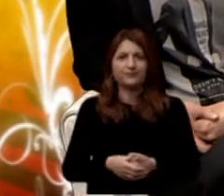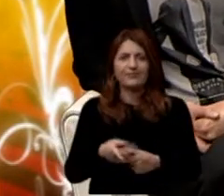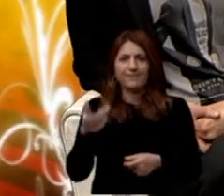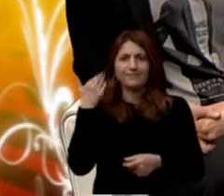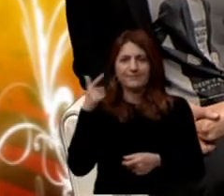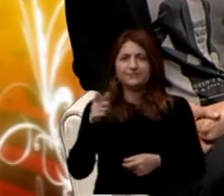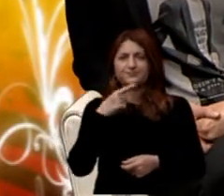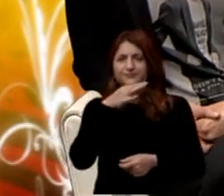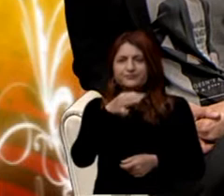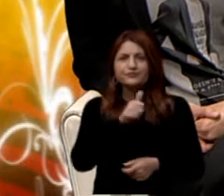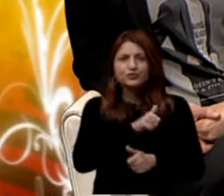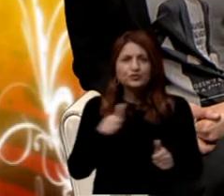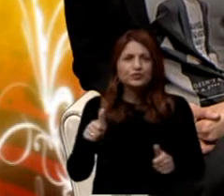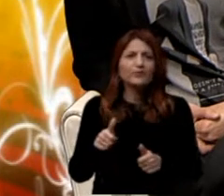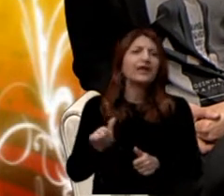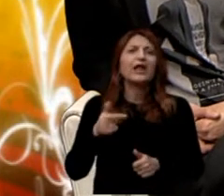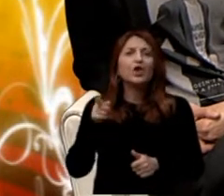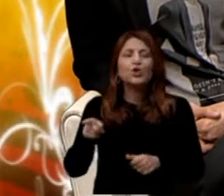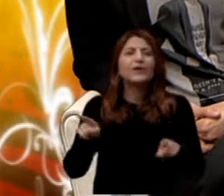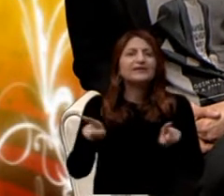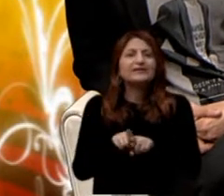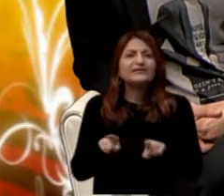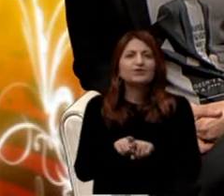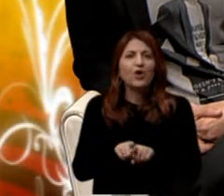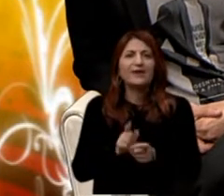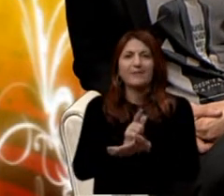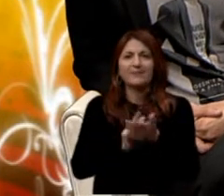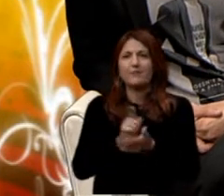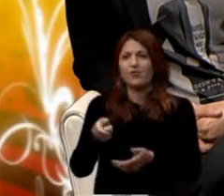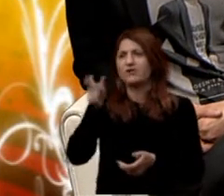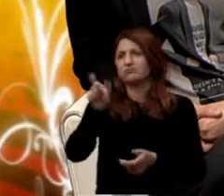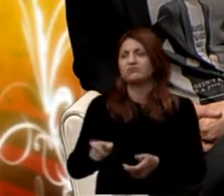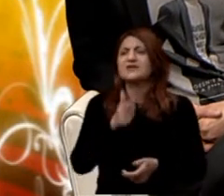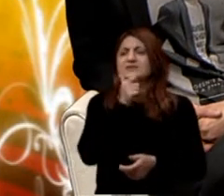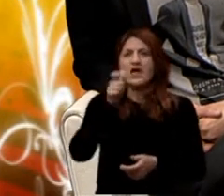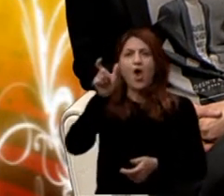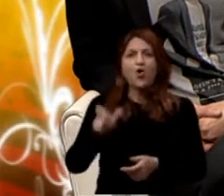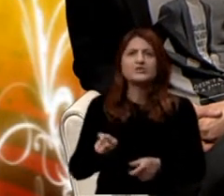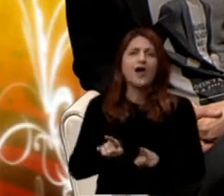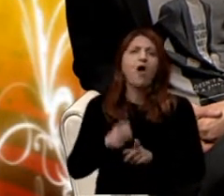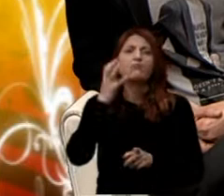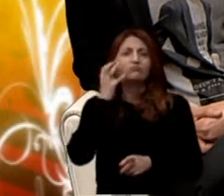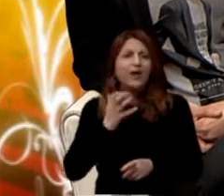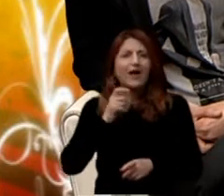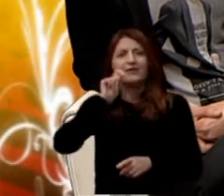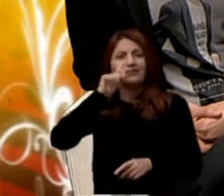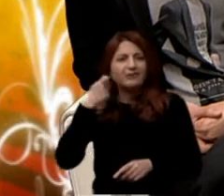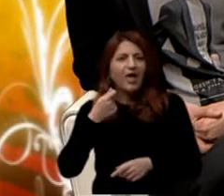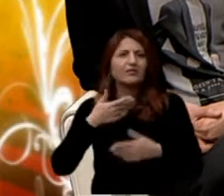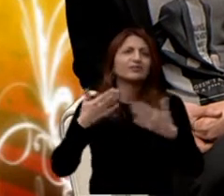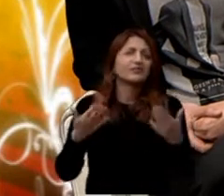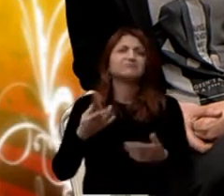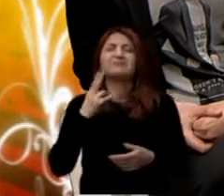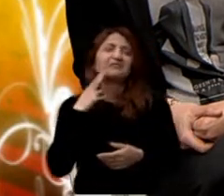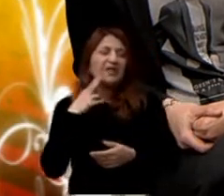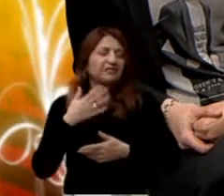izvrsno postavili pitanje da li je to identično kada ta starija osoba ulozi bake, djede i tako dalje,